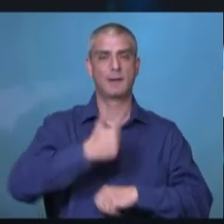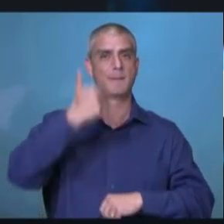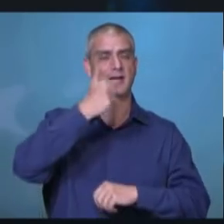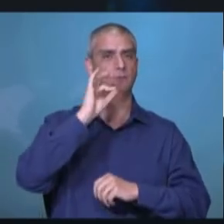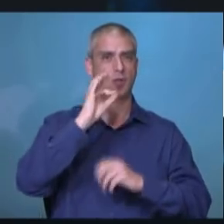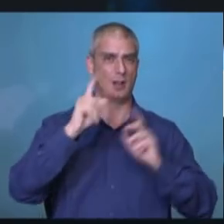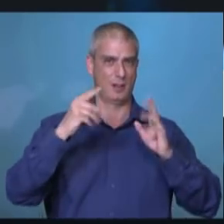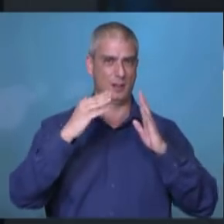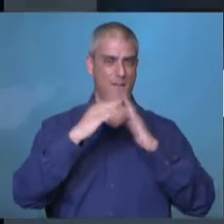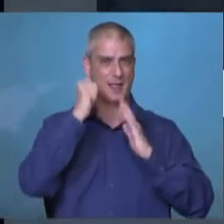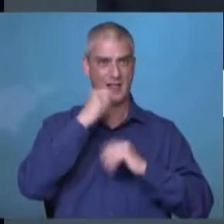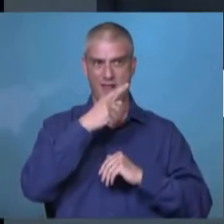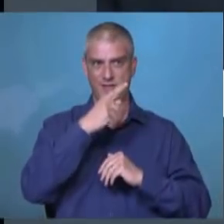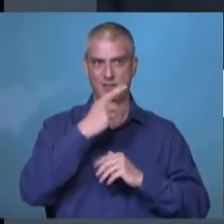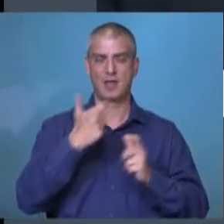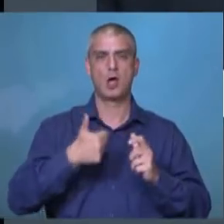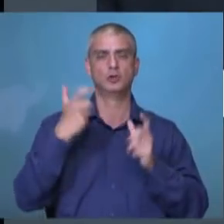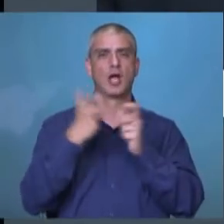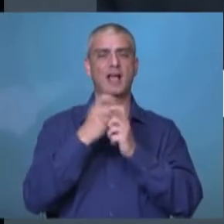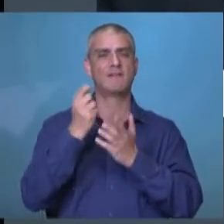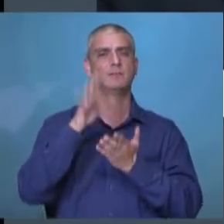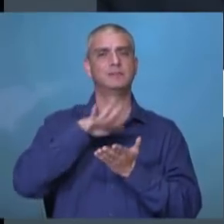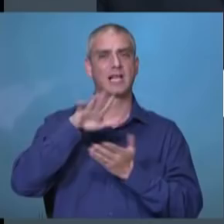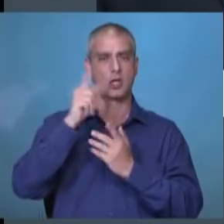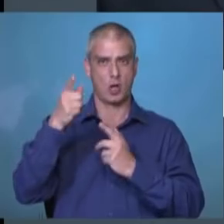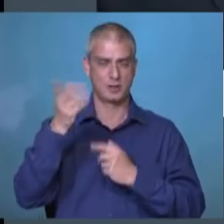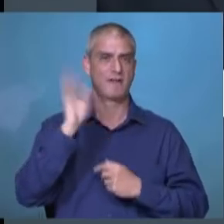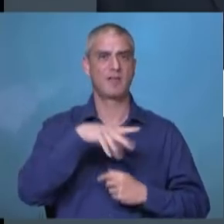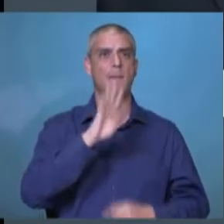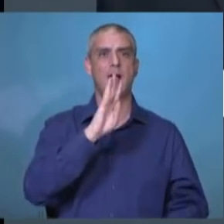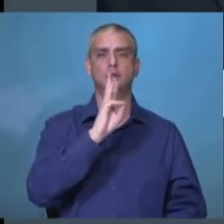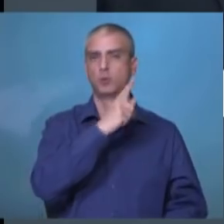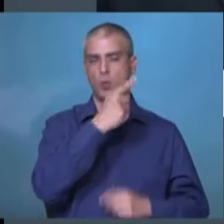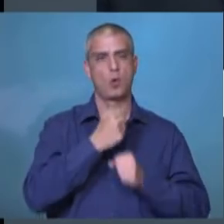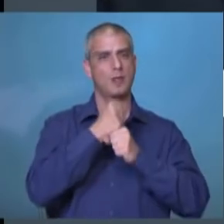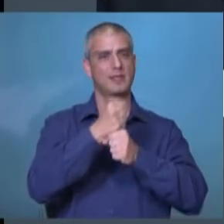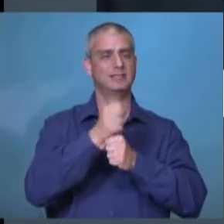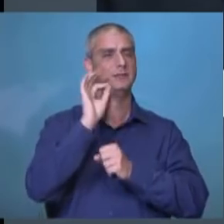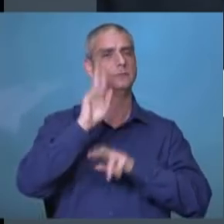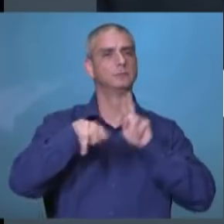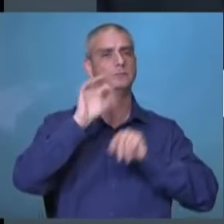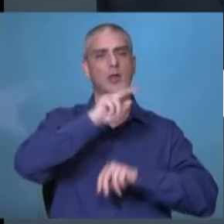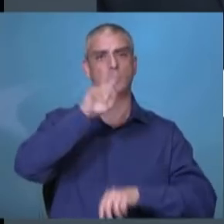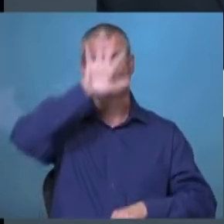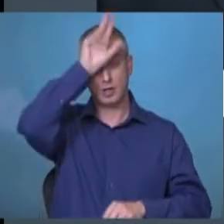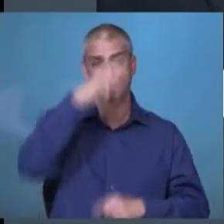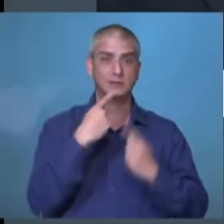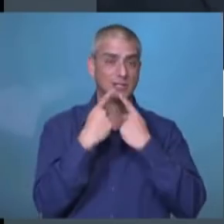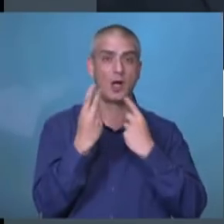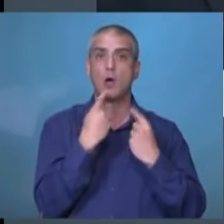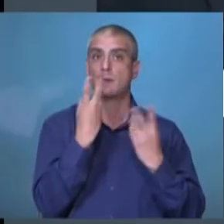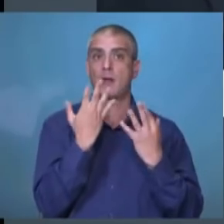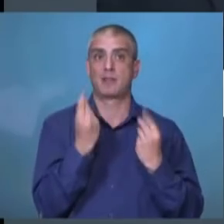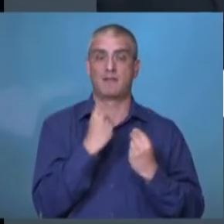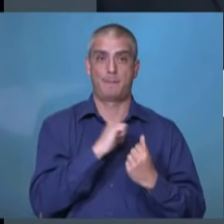הלבן, ויקטוריה קוטי, ראש אגף המזרח התיכון בבית הלבן, ובריין הוק, שהוא השליח האמריקני המיוחד לענייני איראן. בשיחה הזאת הם אומרים כמה דברים מעניינים. קודם כל